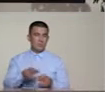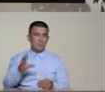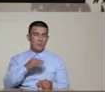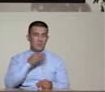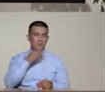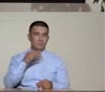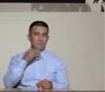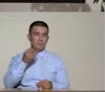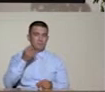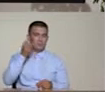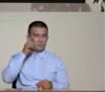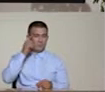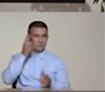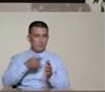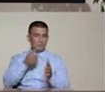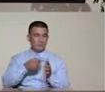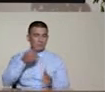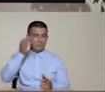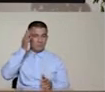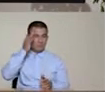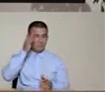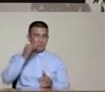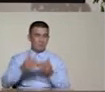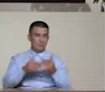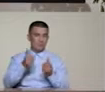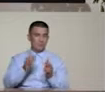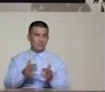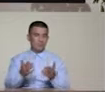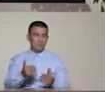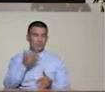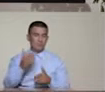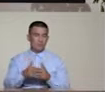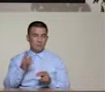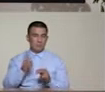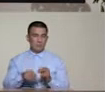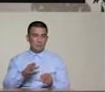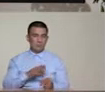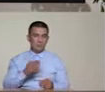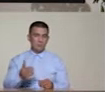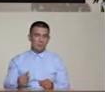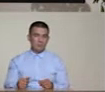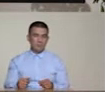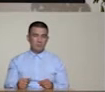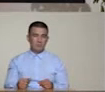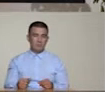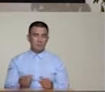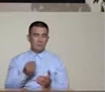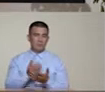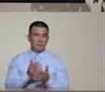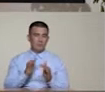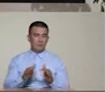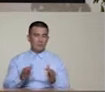yanada ma'lumotlarga ega bo'lib olasiz. Shu bilan bugungi darsimiz o'z nihoyasiga yetdi. Aziz